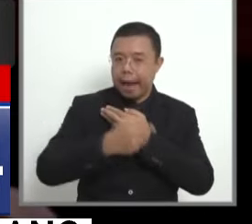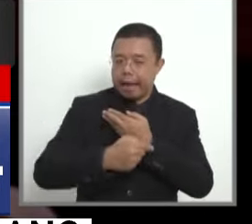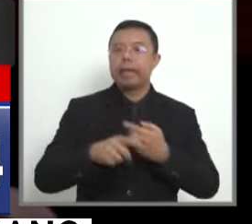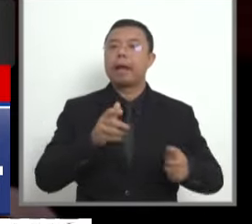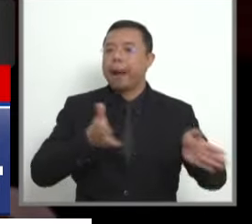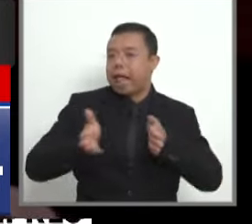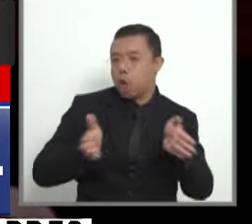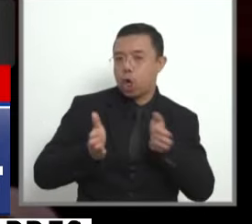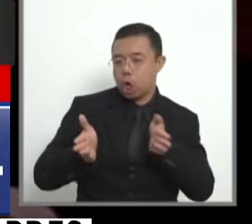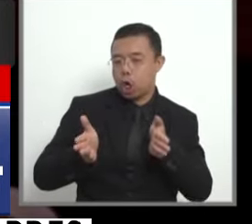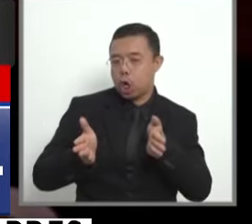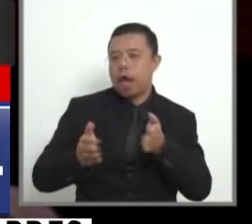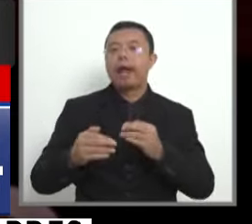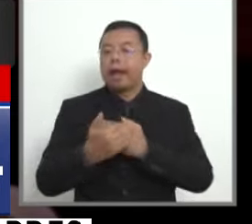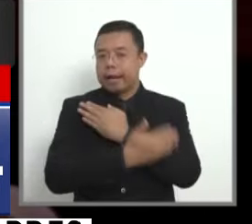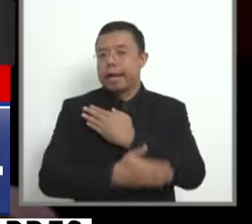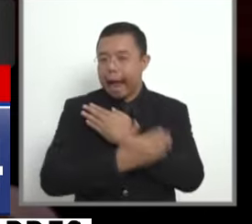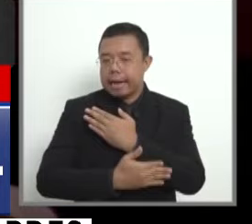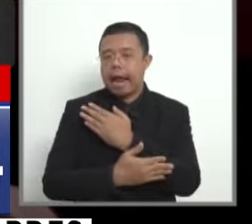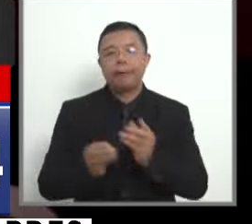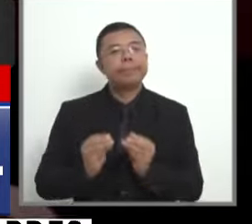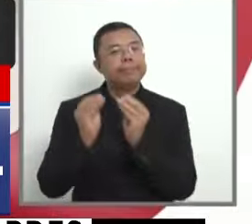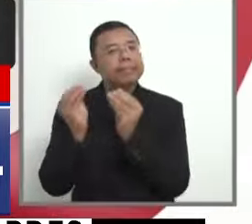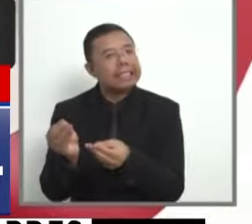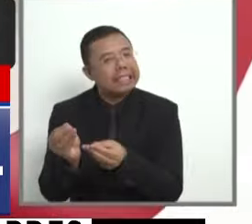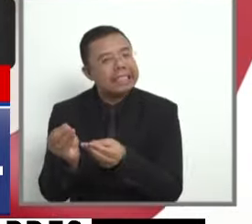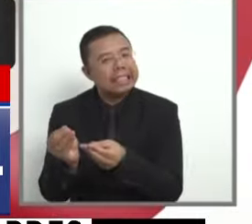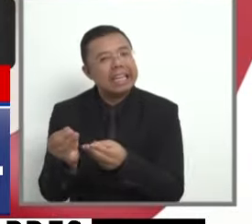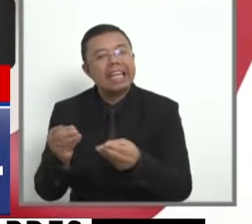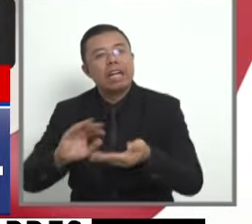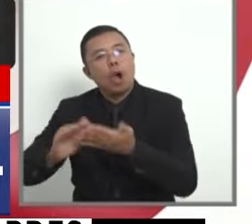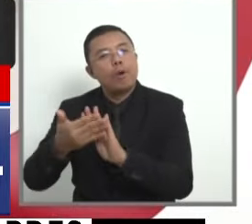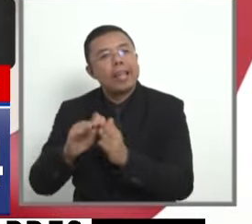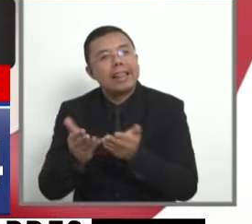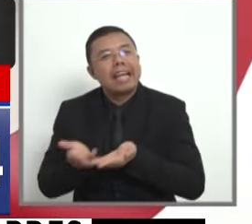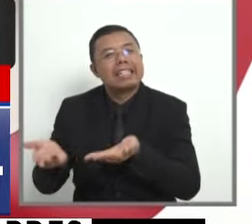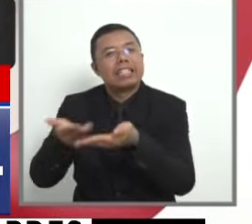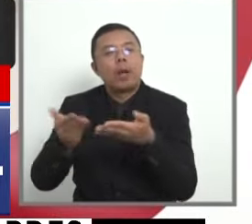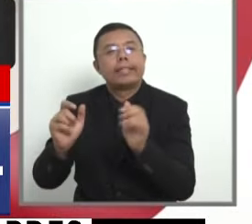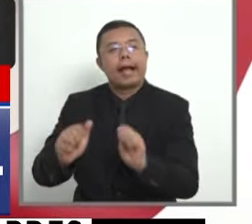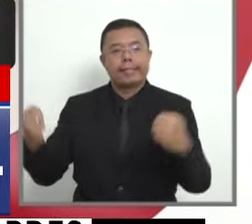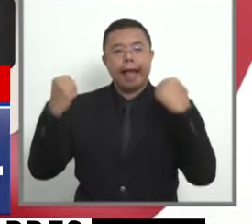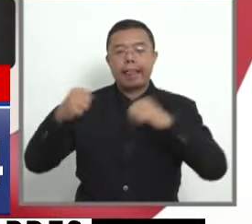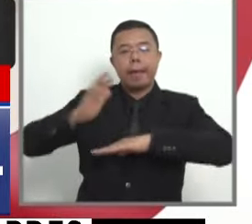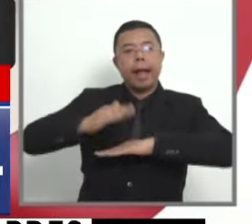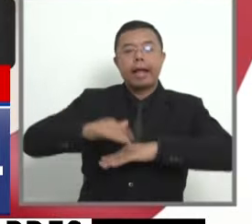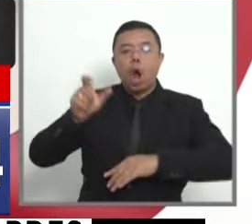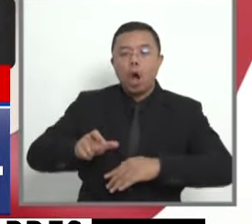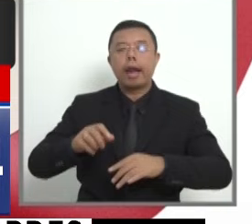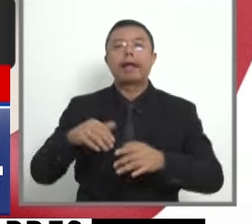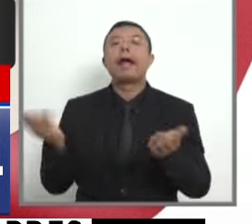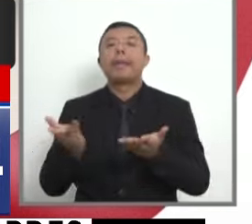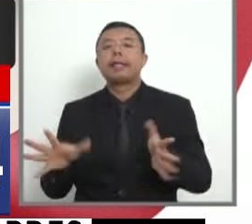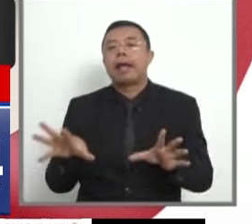regulator dan negara memberikan ekosistem yang sehat Panggil pelaku yang selama ini